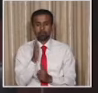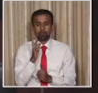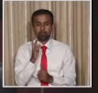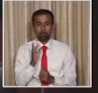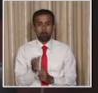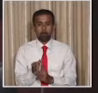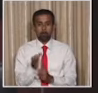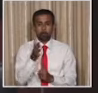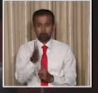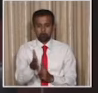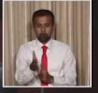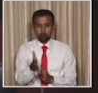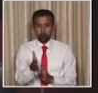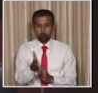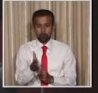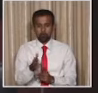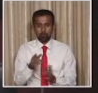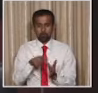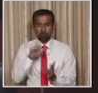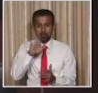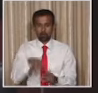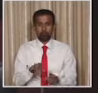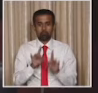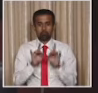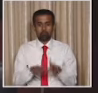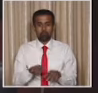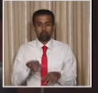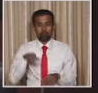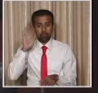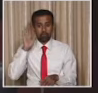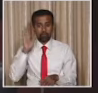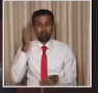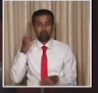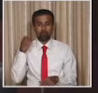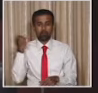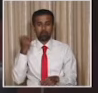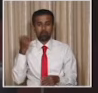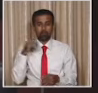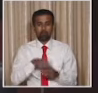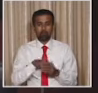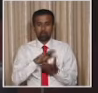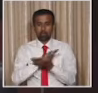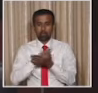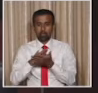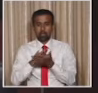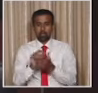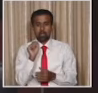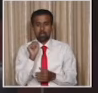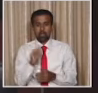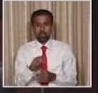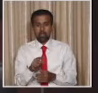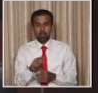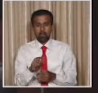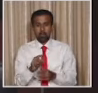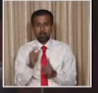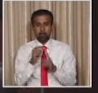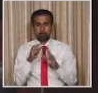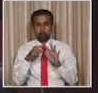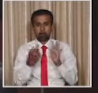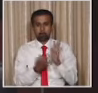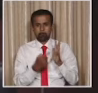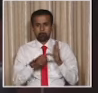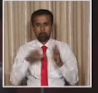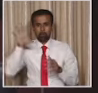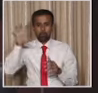රණසිංහ ප්‍රේමදාසගේ ආරාධනාව උඩ එදා විශේෂ දේශකෙක් හිටියා හර්නෑන්ඩෝ ඩෙ සෝටෝ කියලා පෙරු ජාතිකයෙක් එදා එතන